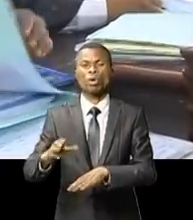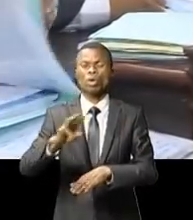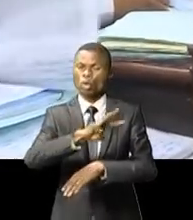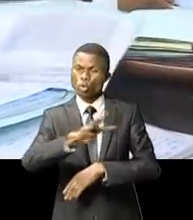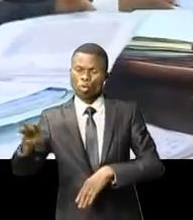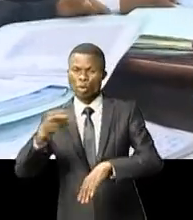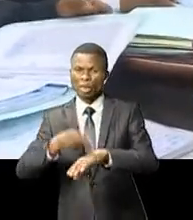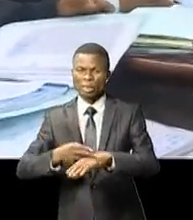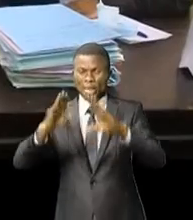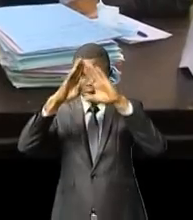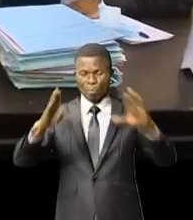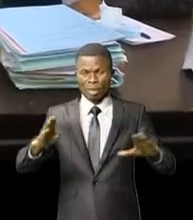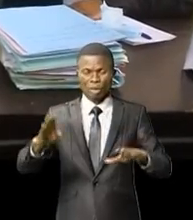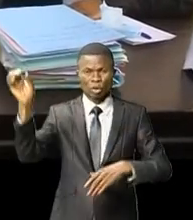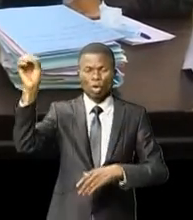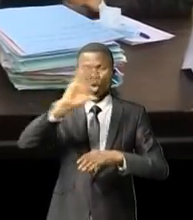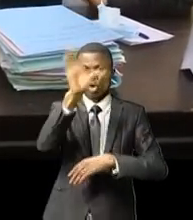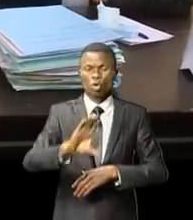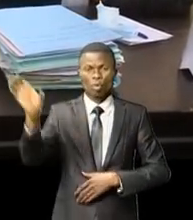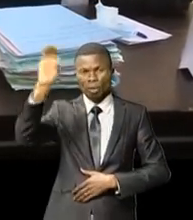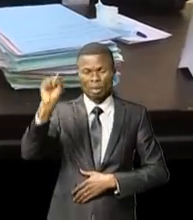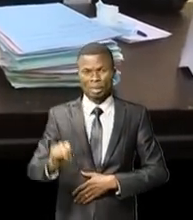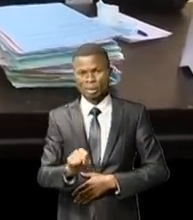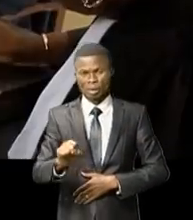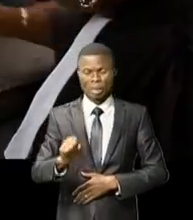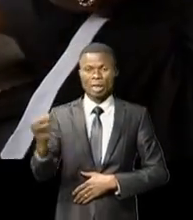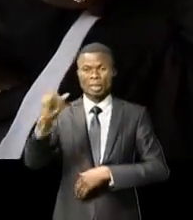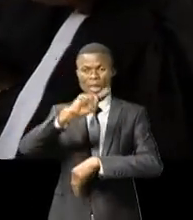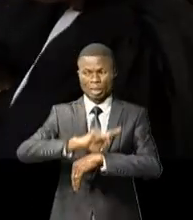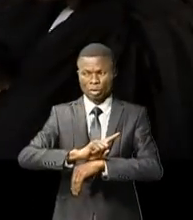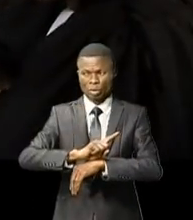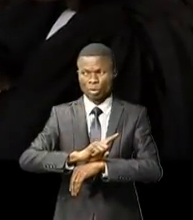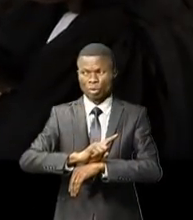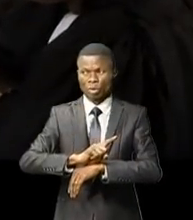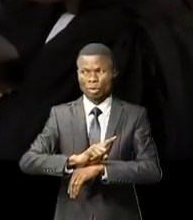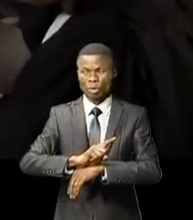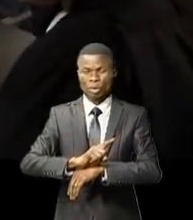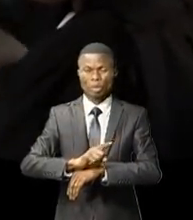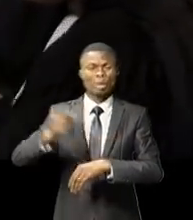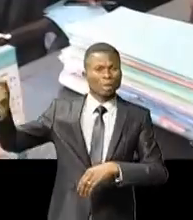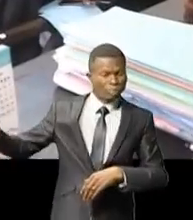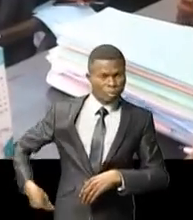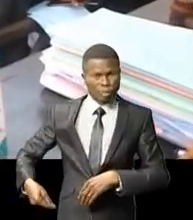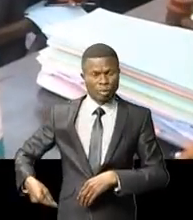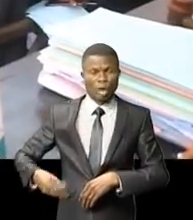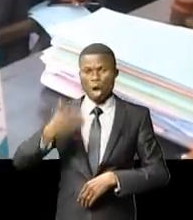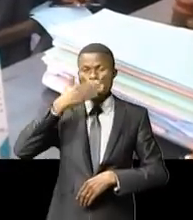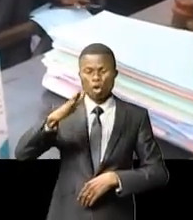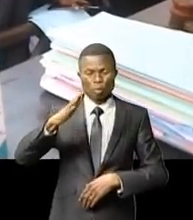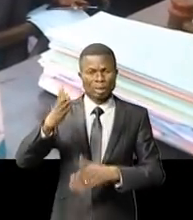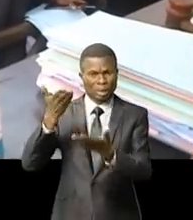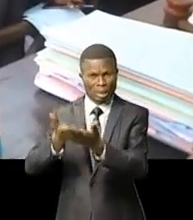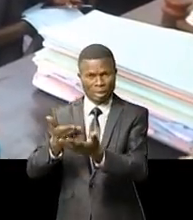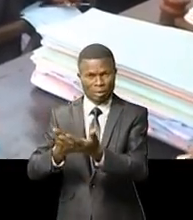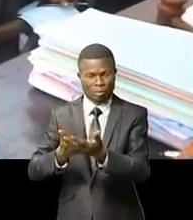résidence située à Selembao. Et ce, des jours après avoir reçu une injection au produit Shadox DX à l'hôpital X.